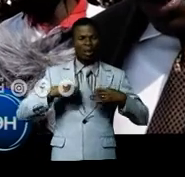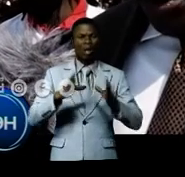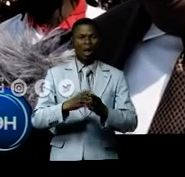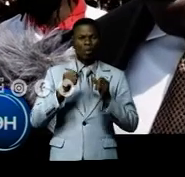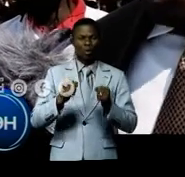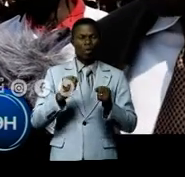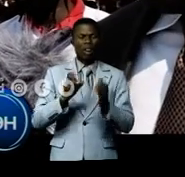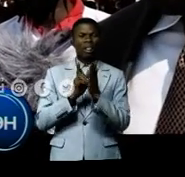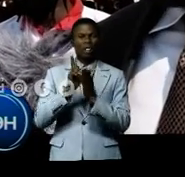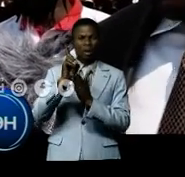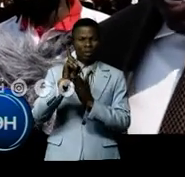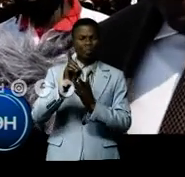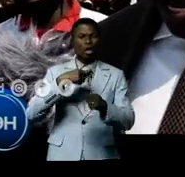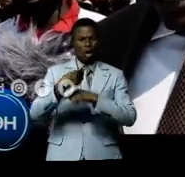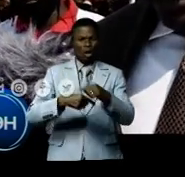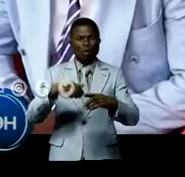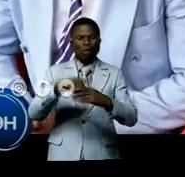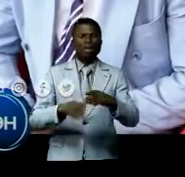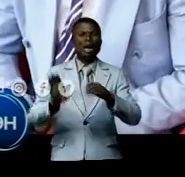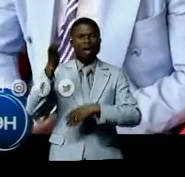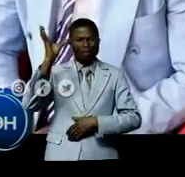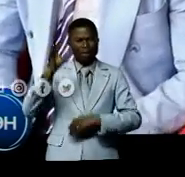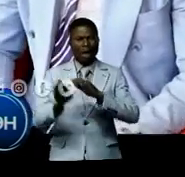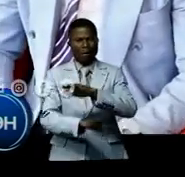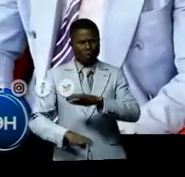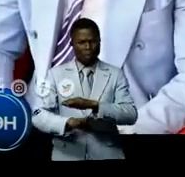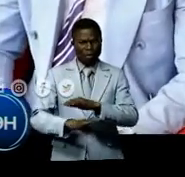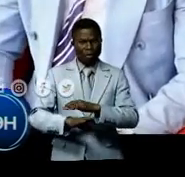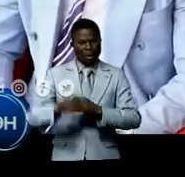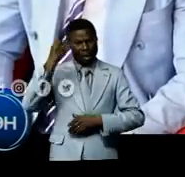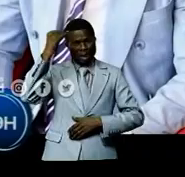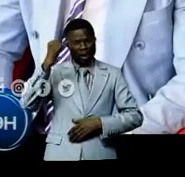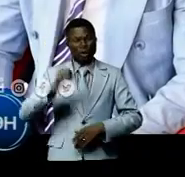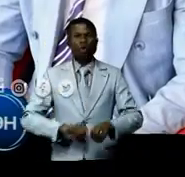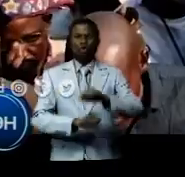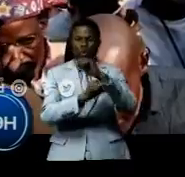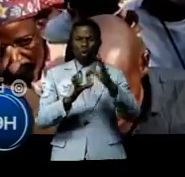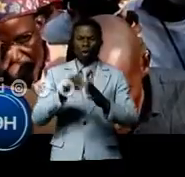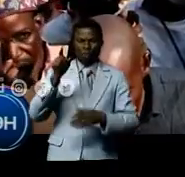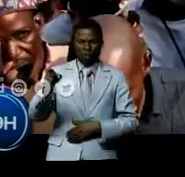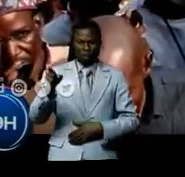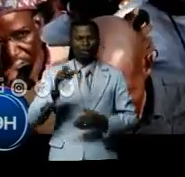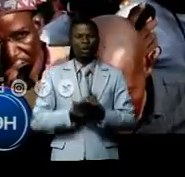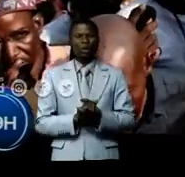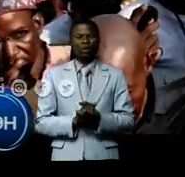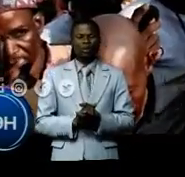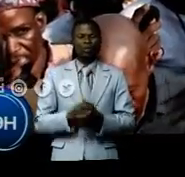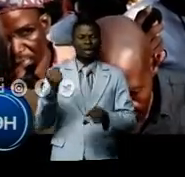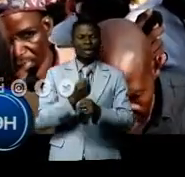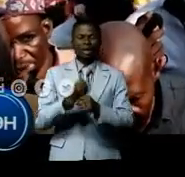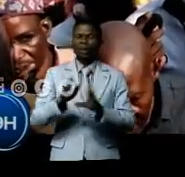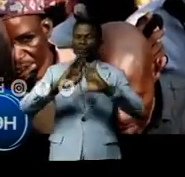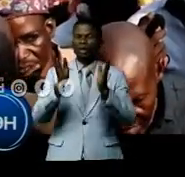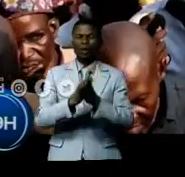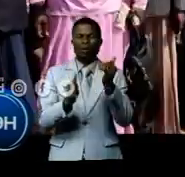le développement commence par la base. C'est une approche que je partage avec lui. Action très saluée par la